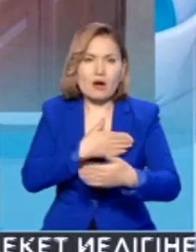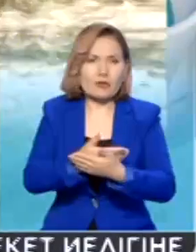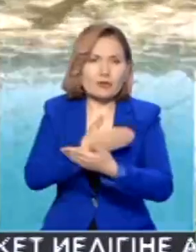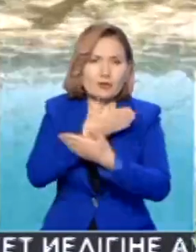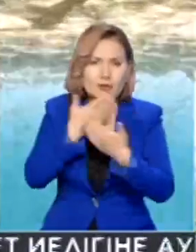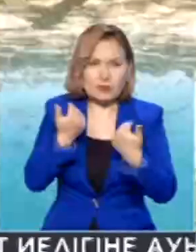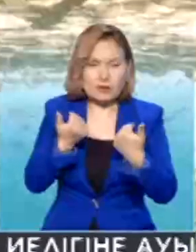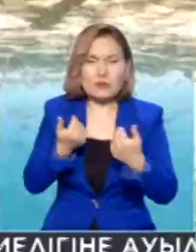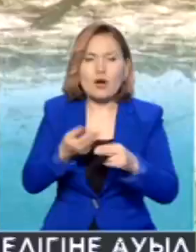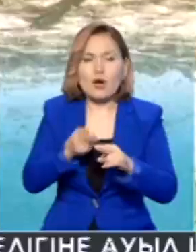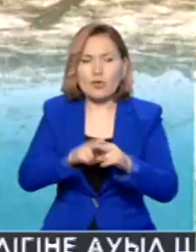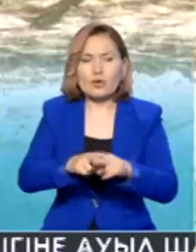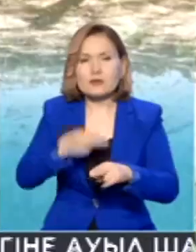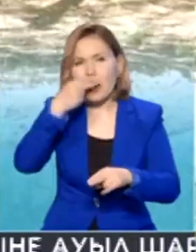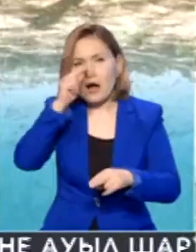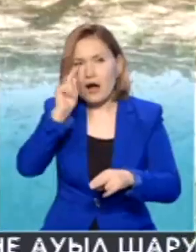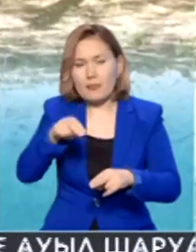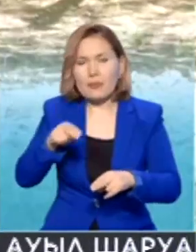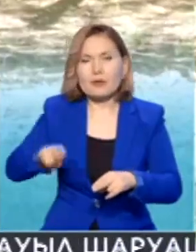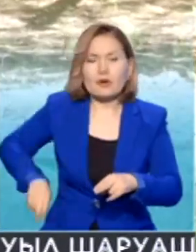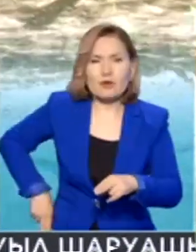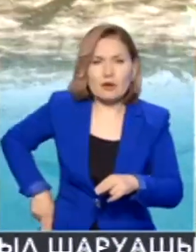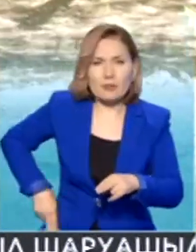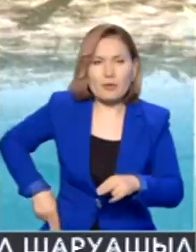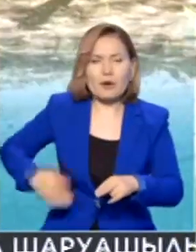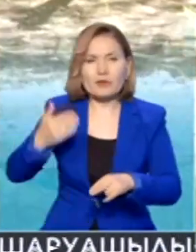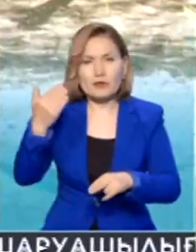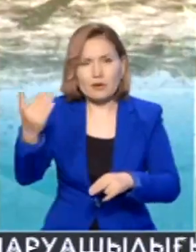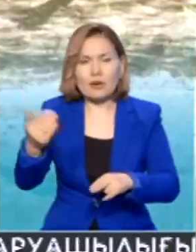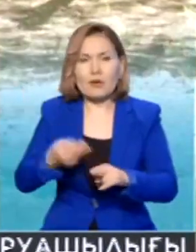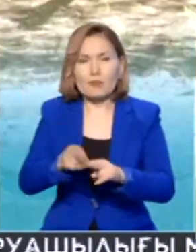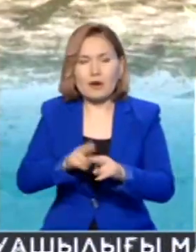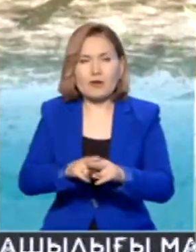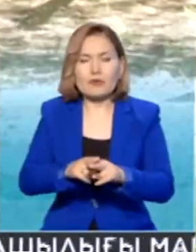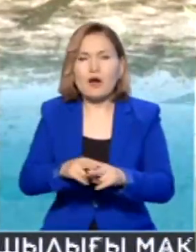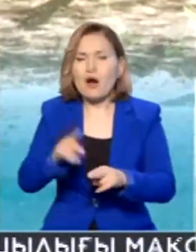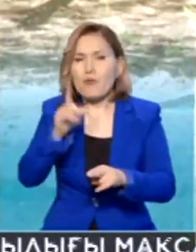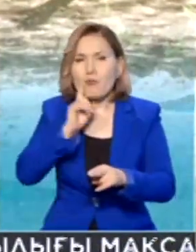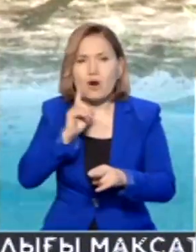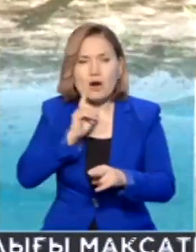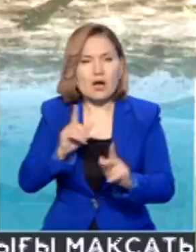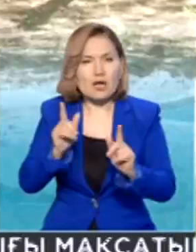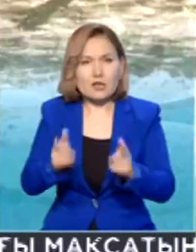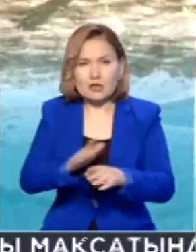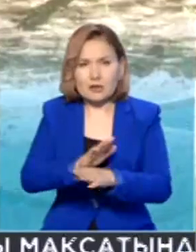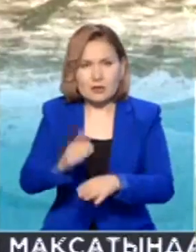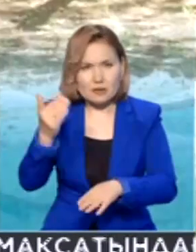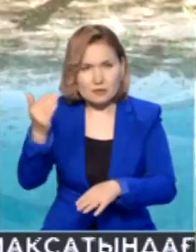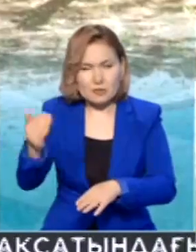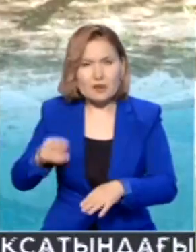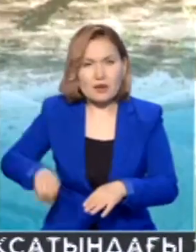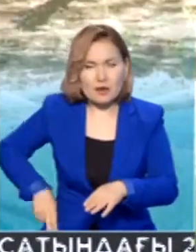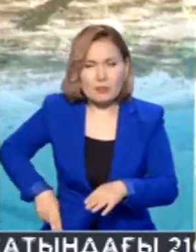танытқан. Айыпталушы өзіне тағылған айыптардың ешқайсын әзір мойындаған